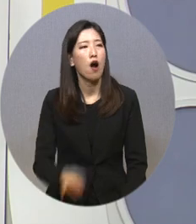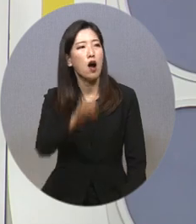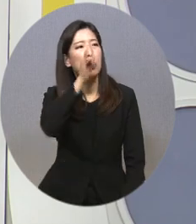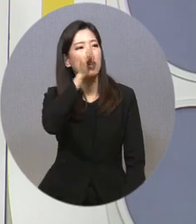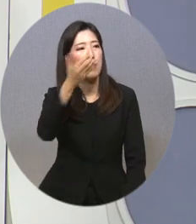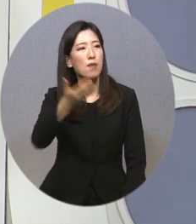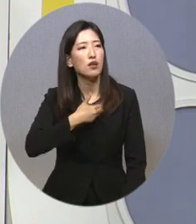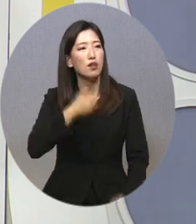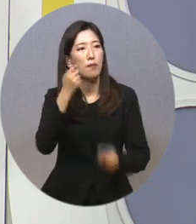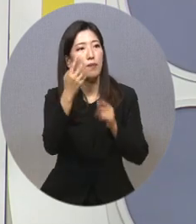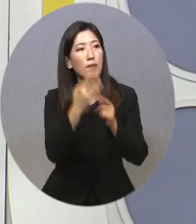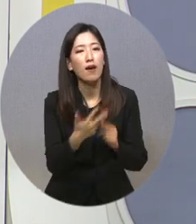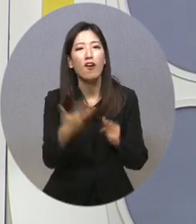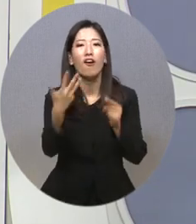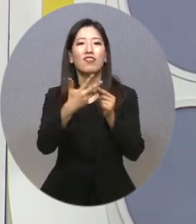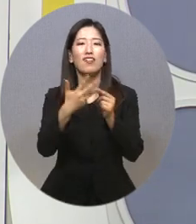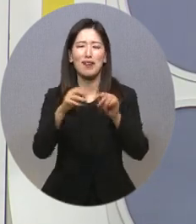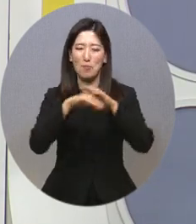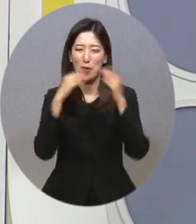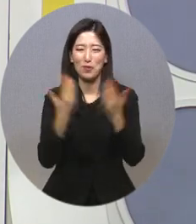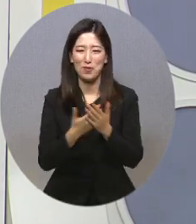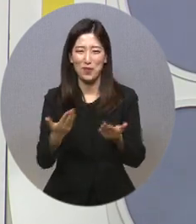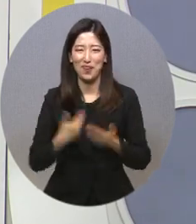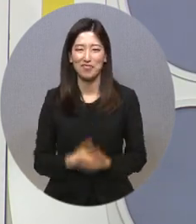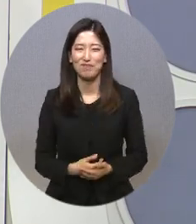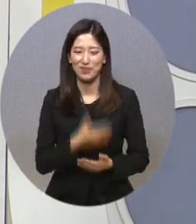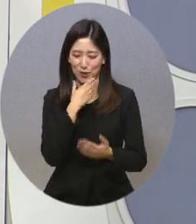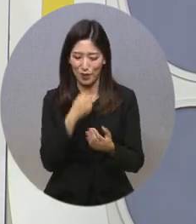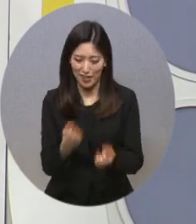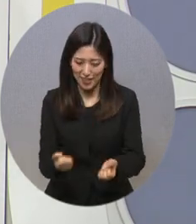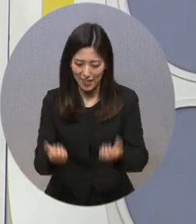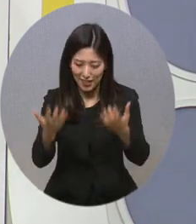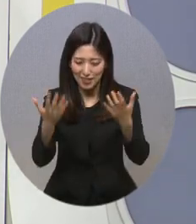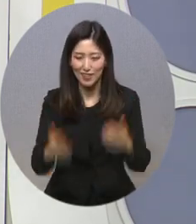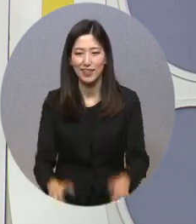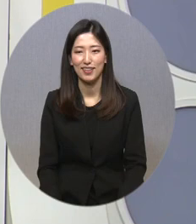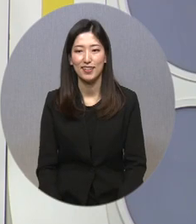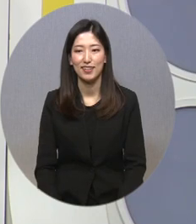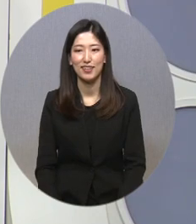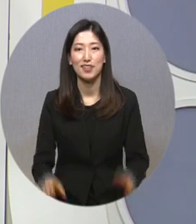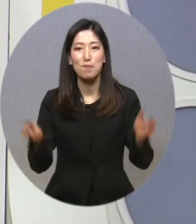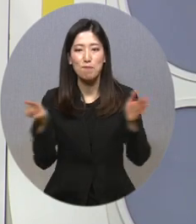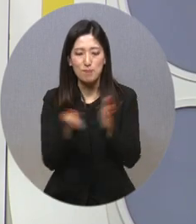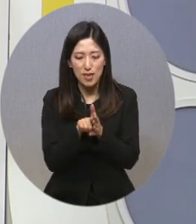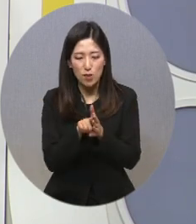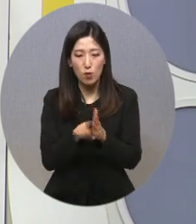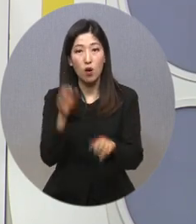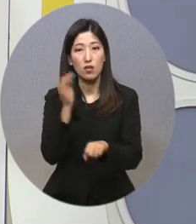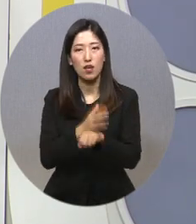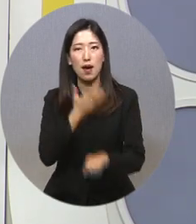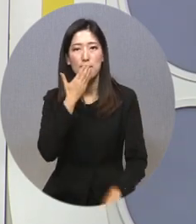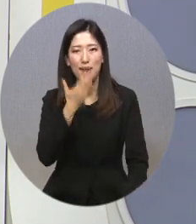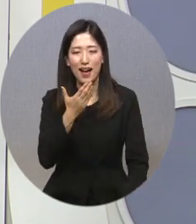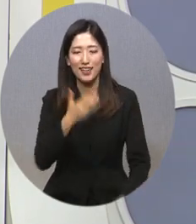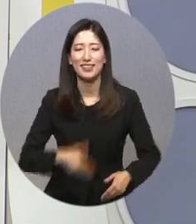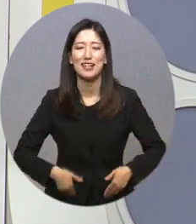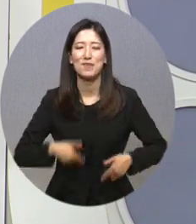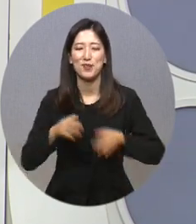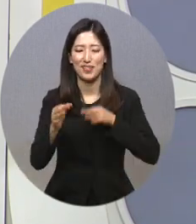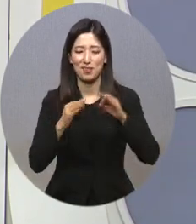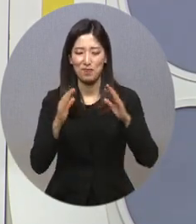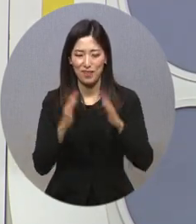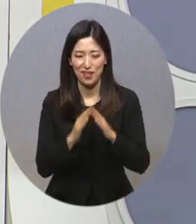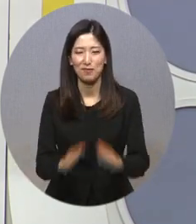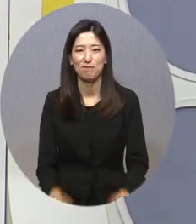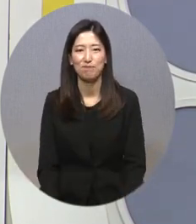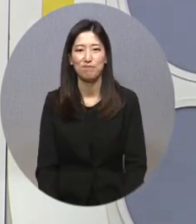다 얘기하셔. 어쨌든 정말 축하드립니다. 믿고 살 수 있는 브랜드 남도장터라는 얘기죠. 그러죠.